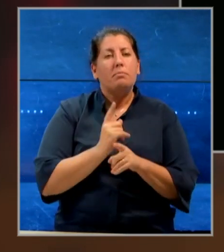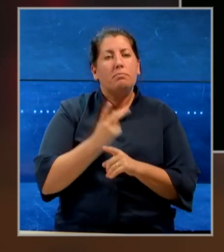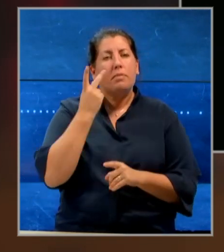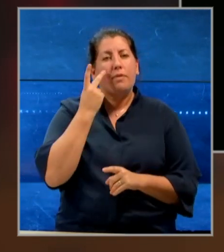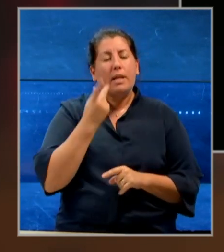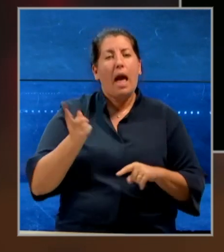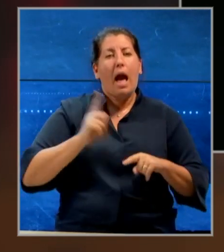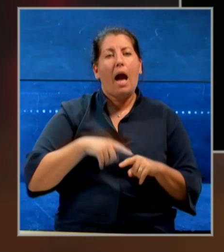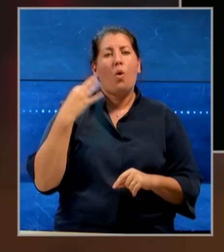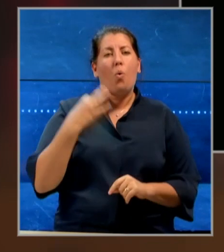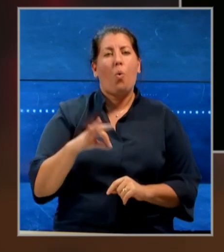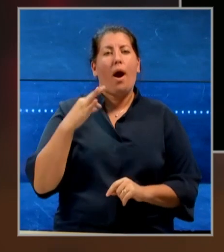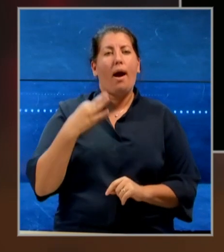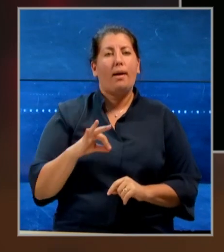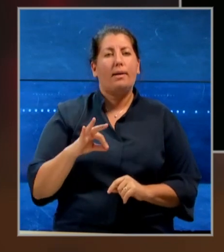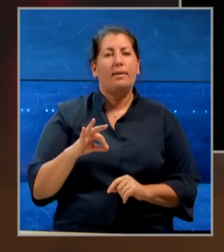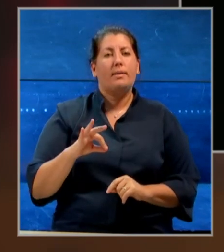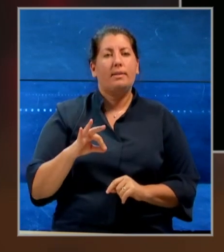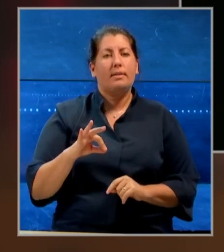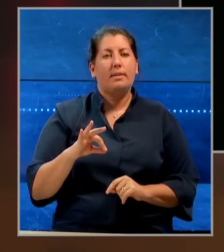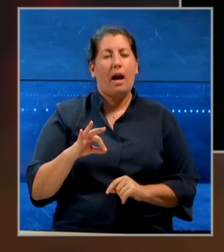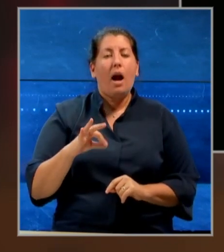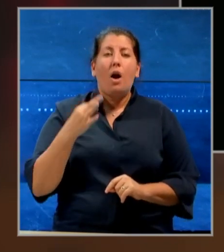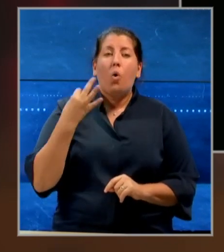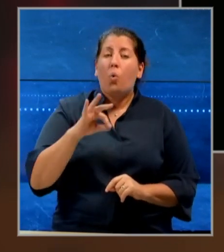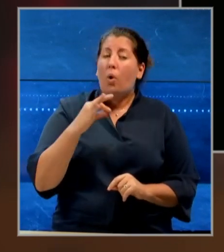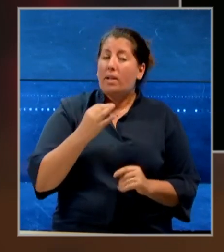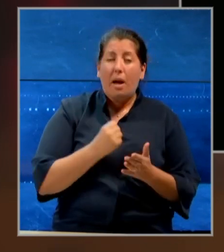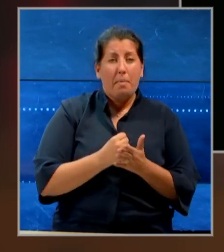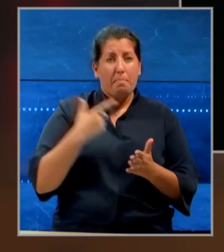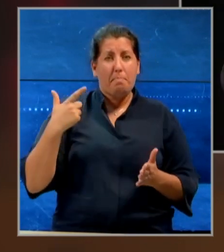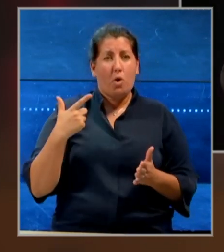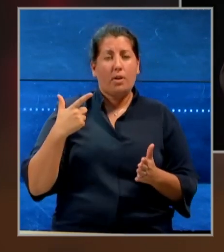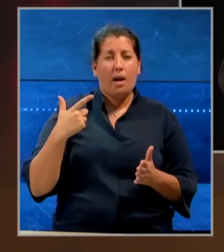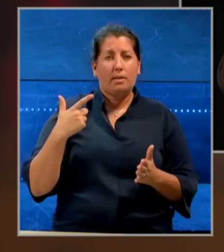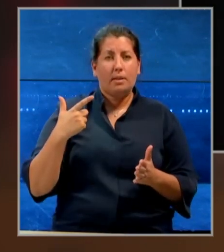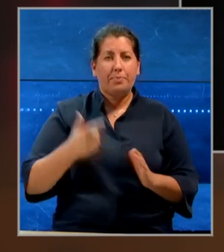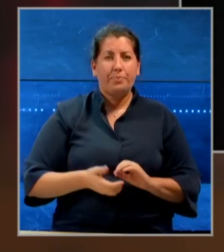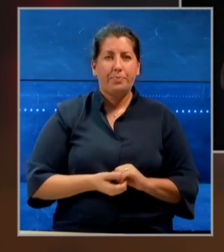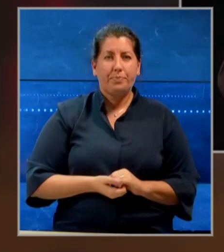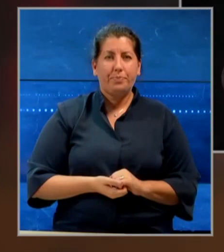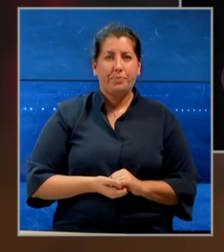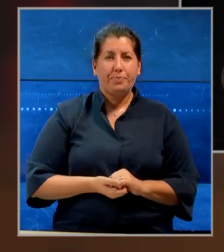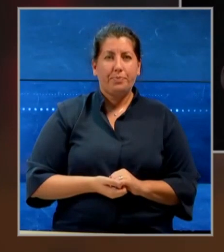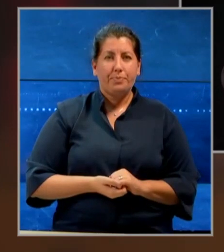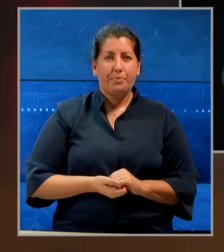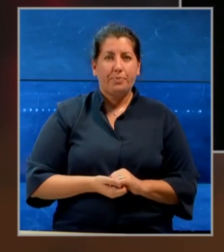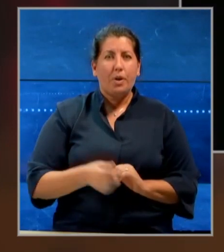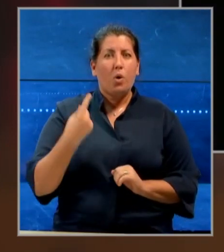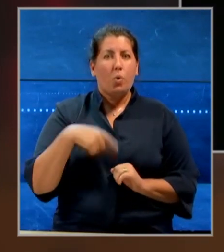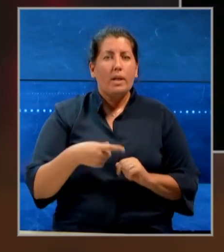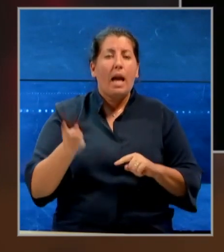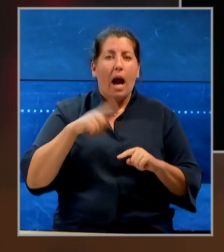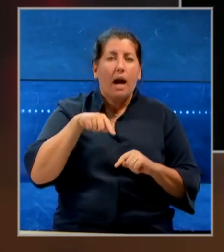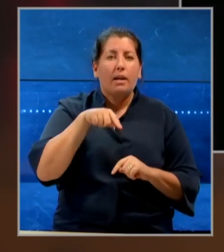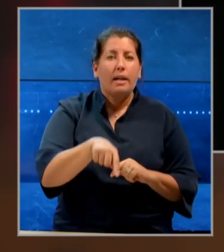qualche pecca... Sono due giocatori qualitativamente importanti. No, con me sfondo una porta. No. Quindi